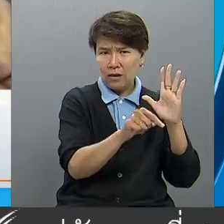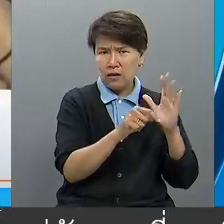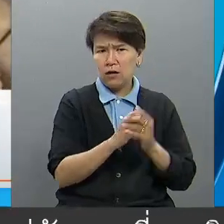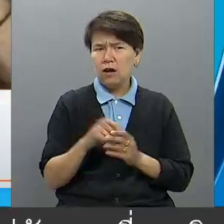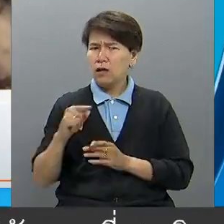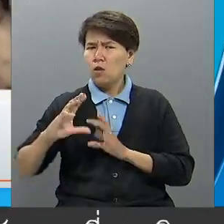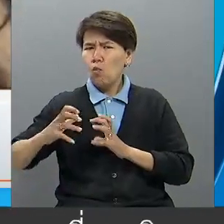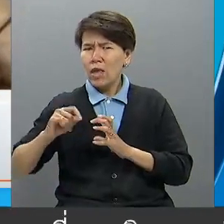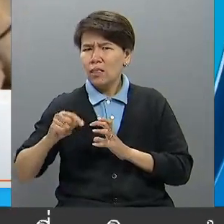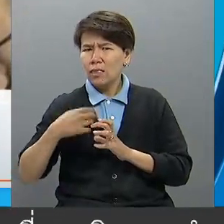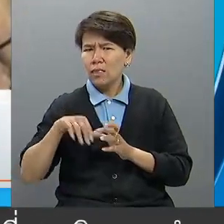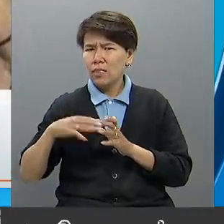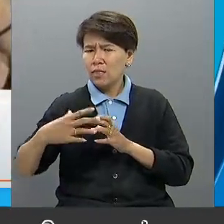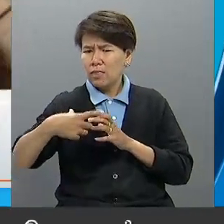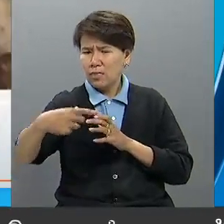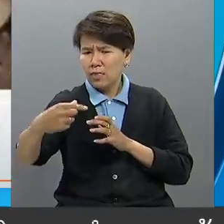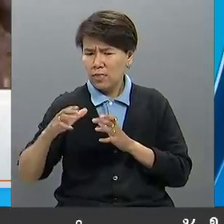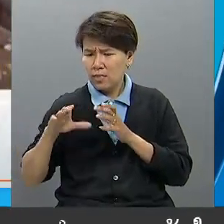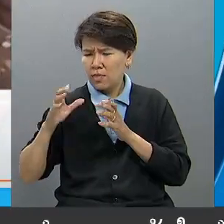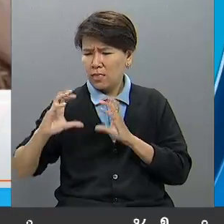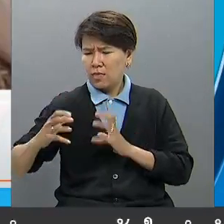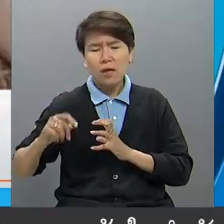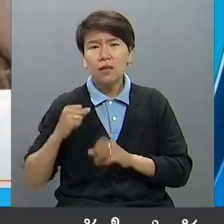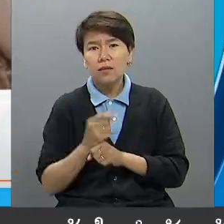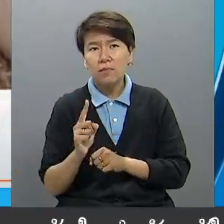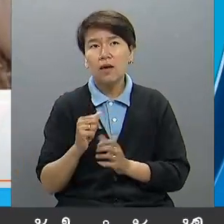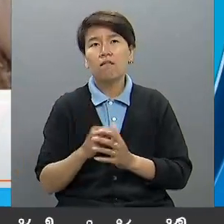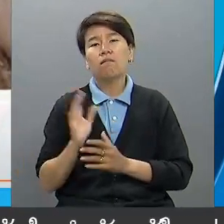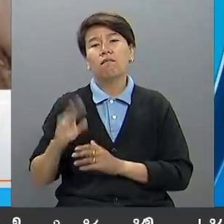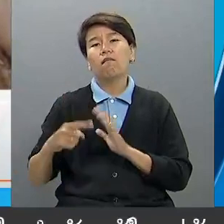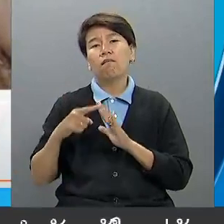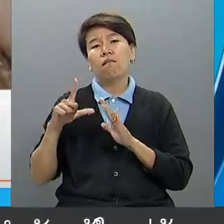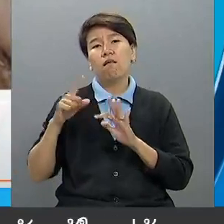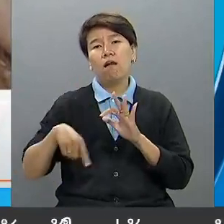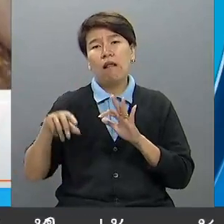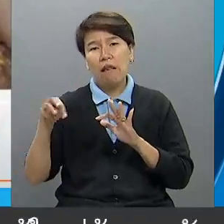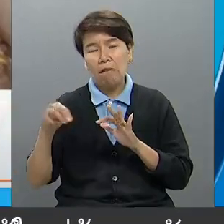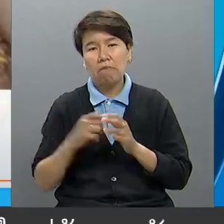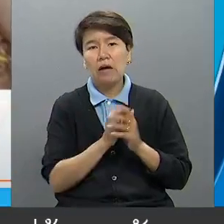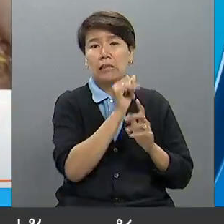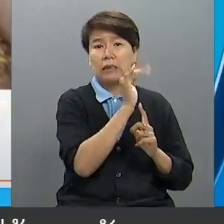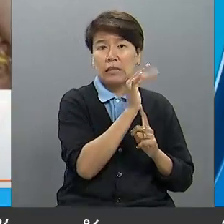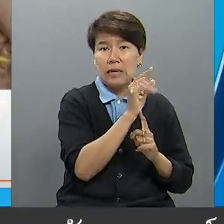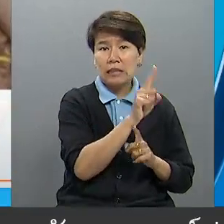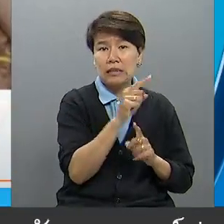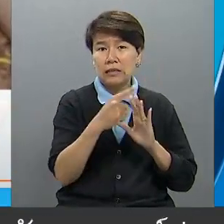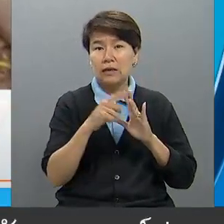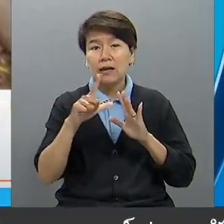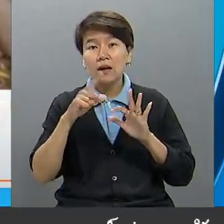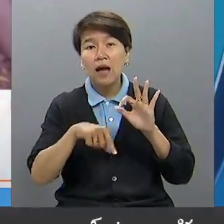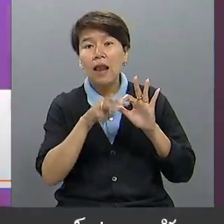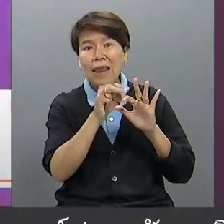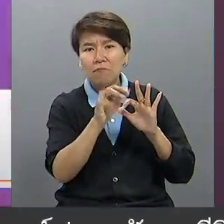เป็นคัน เพราะส่วนมากก็จะเป็นเล่มเนาะสมมติถ้าเทียน1เล่มใช่มั้ยฮะมีด1เล่มอะไรเงี้ยมีด1ด้ามมันก็จะเล็กๆแต่พอเป็นเกวียน